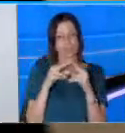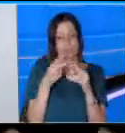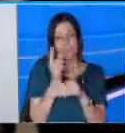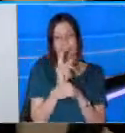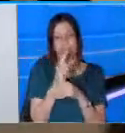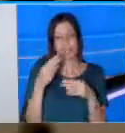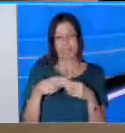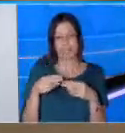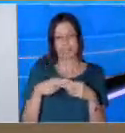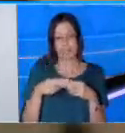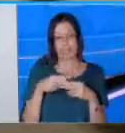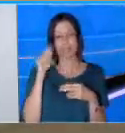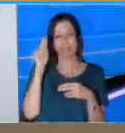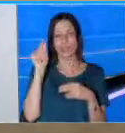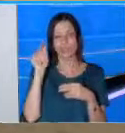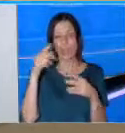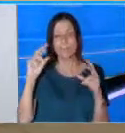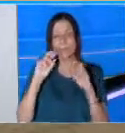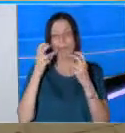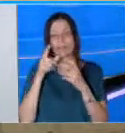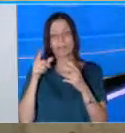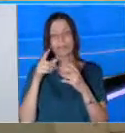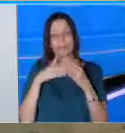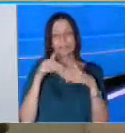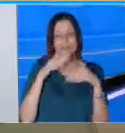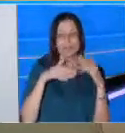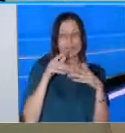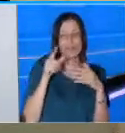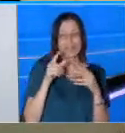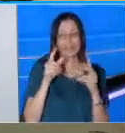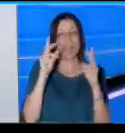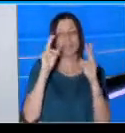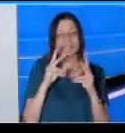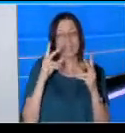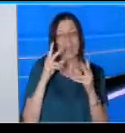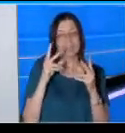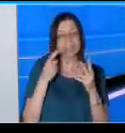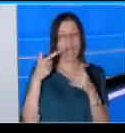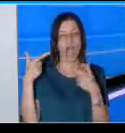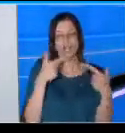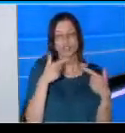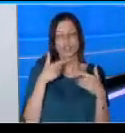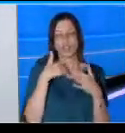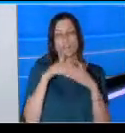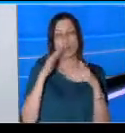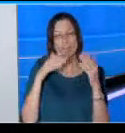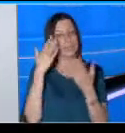בדקות הקרובות, כי שם בעצם בונים את העניין הזה של הפסקת האש, בונים את התנאים להפסקת האש. לתוך זה, נדב, אתה יודע, אנחנו